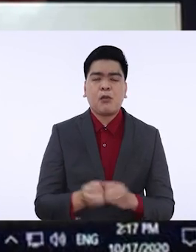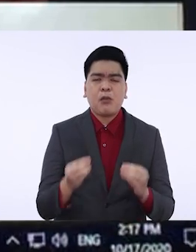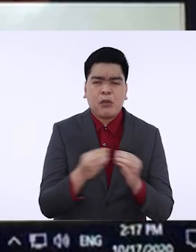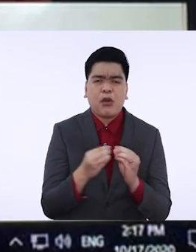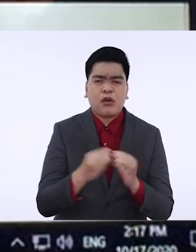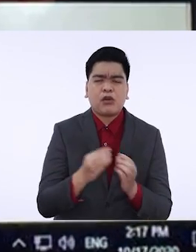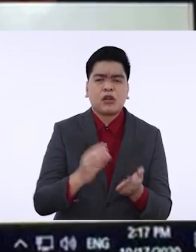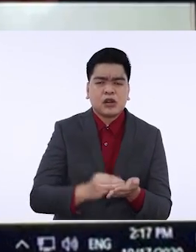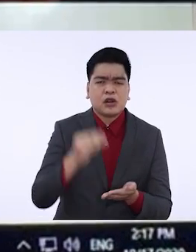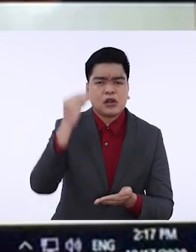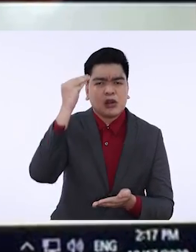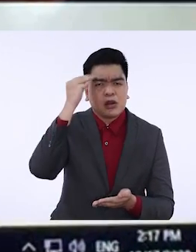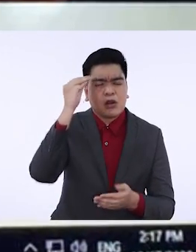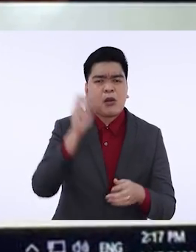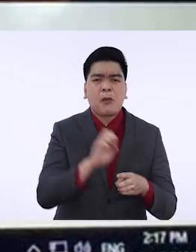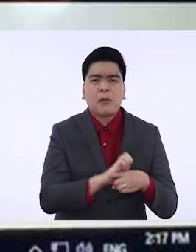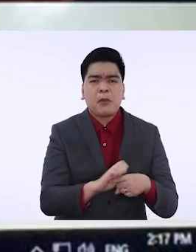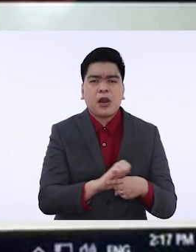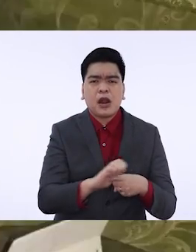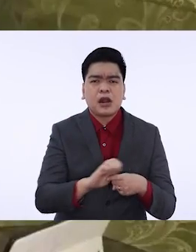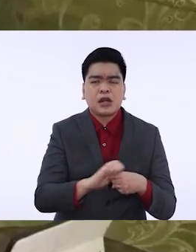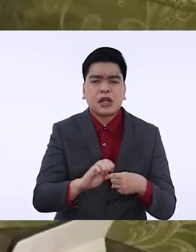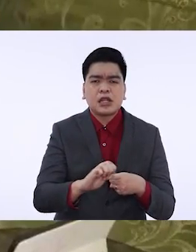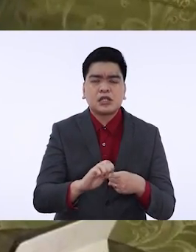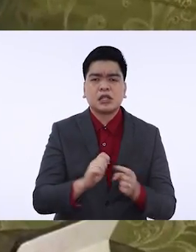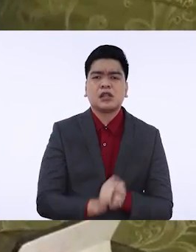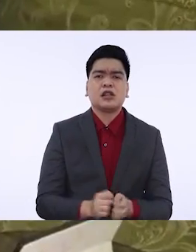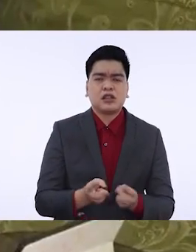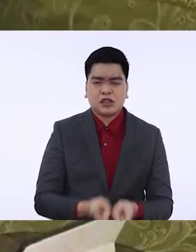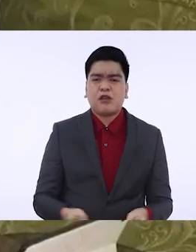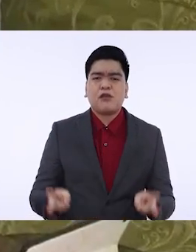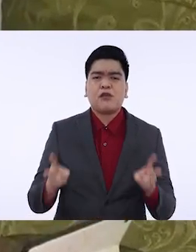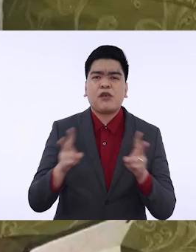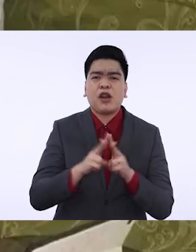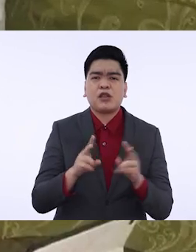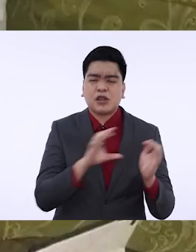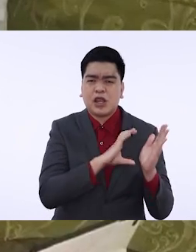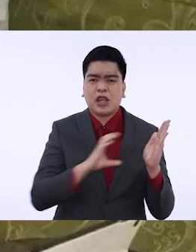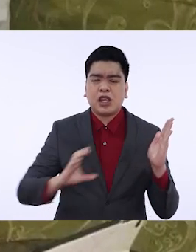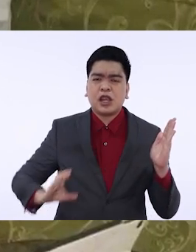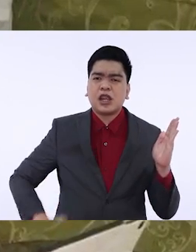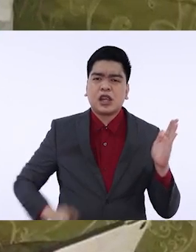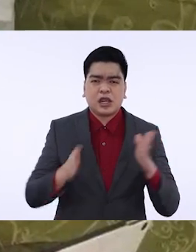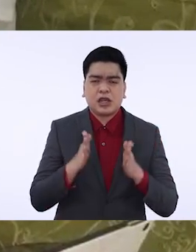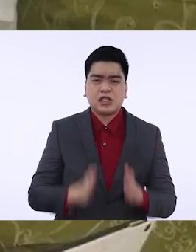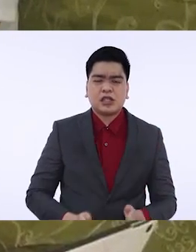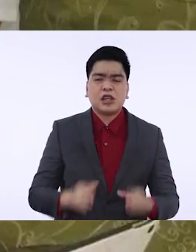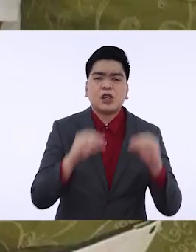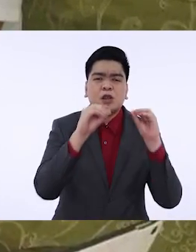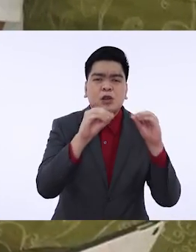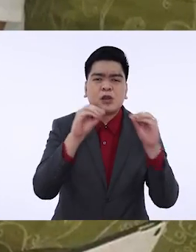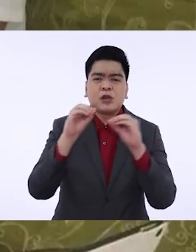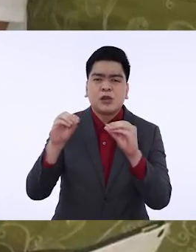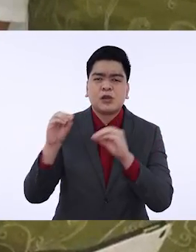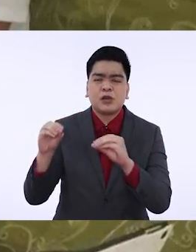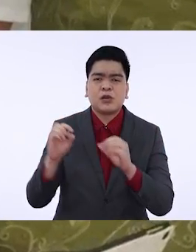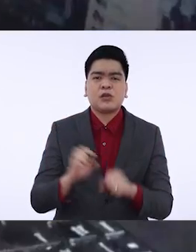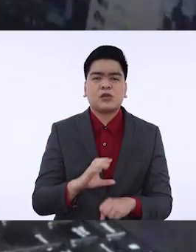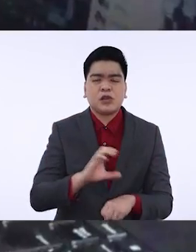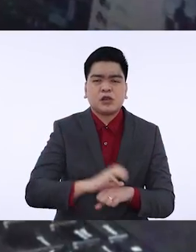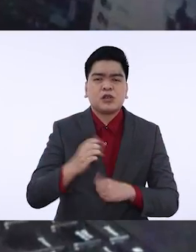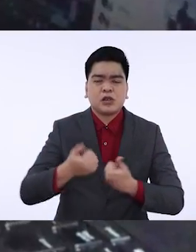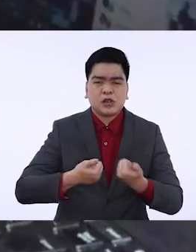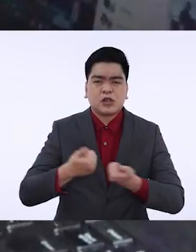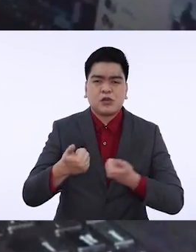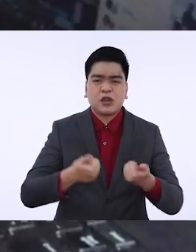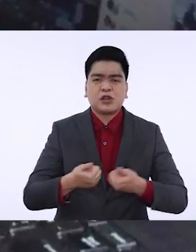at masanay sa kulturang Kristiyano na siyang itinuturo sa atin ng pamamahala sa loob ng iglesia. Sa